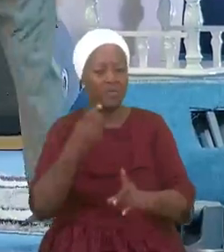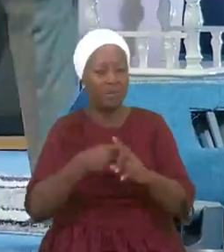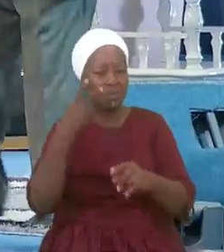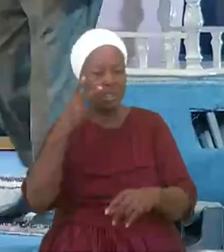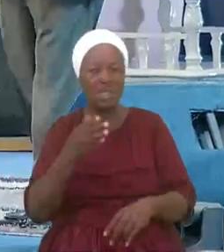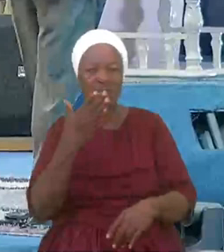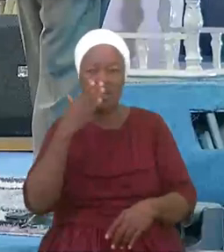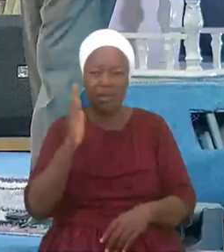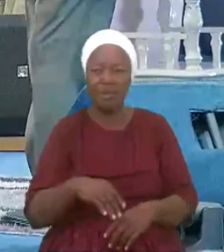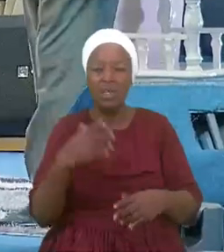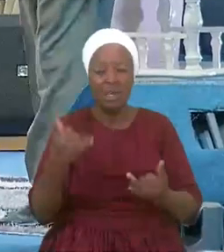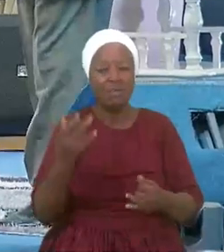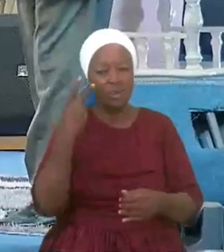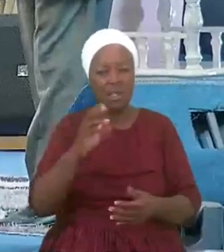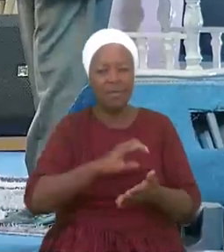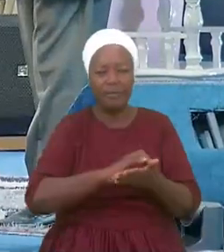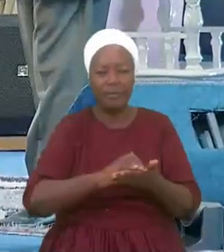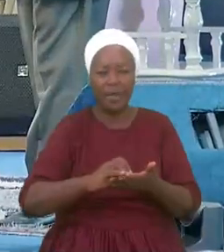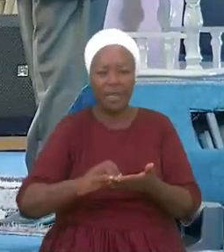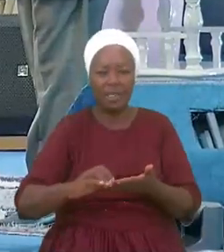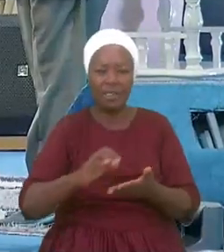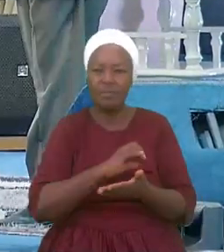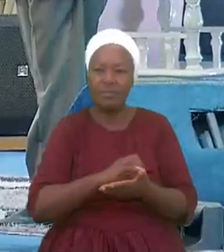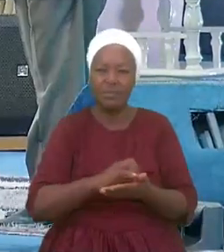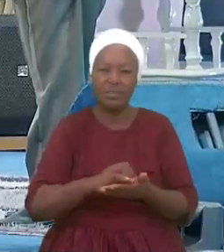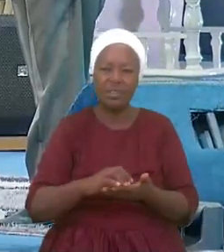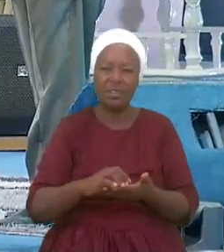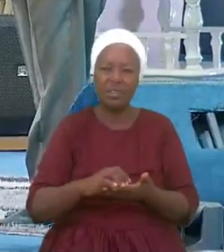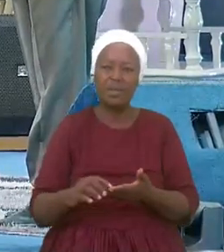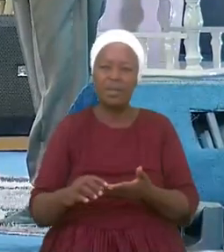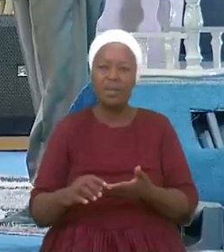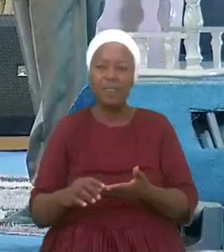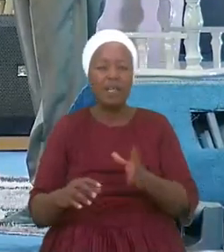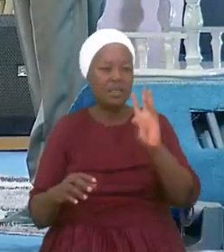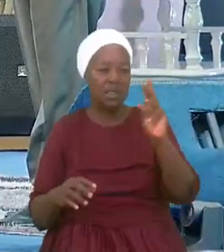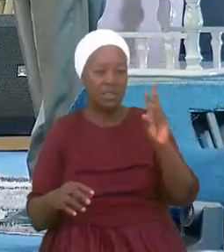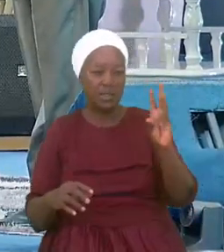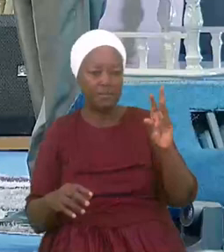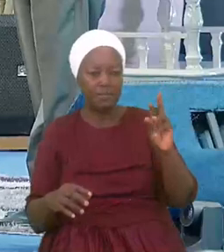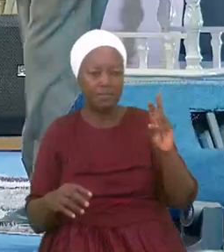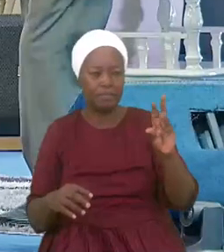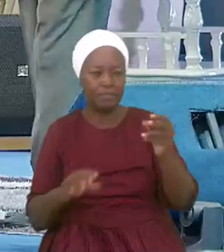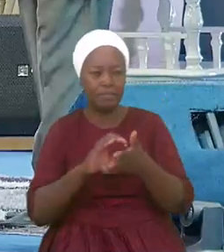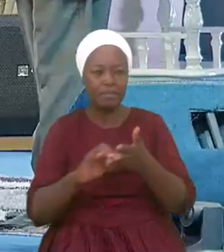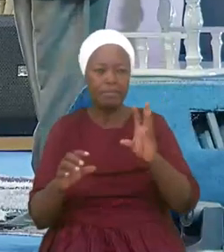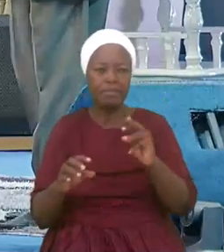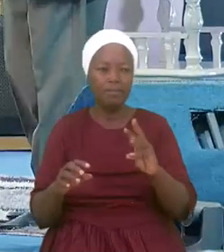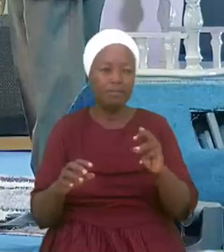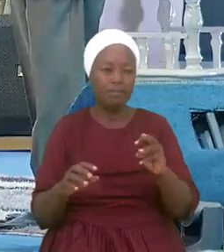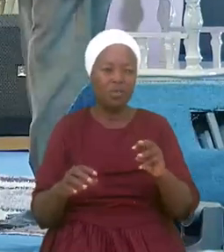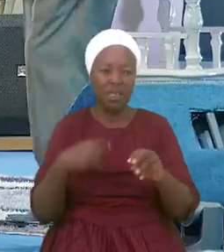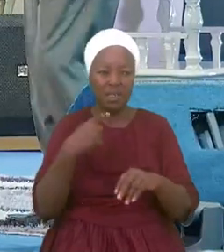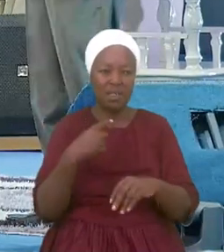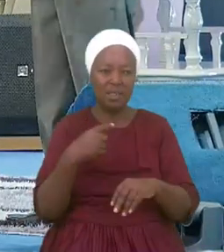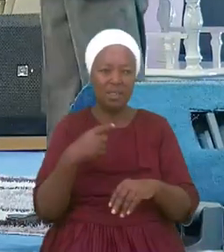ferme l'oreille pour ne pas entendre des propos sanguinaires et qui se bandait les yeux pour ne pas voir le mal voir